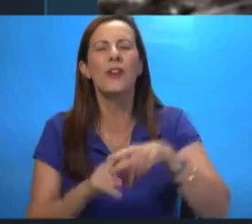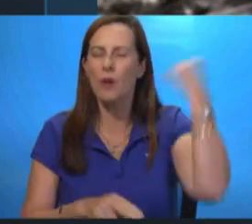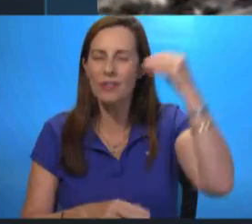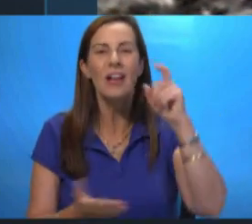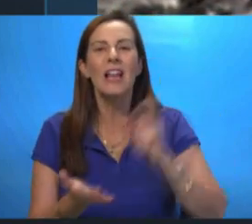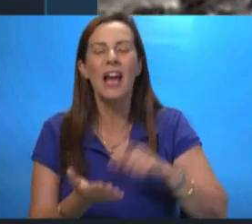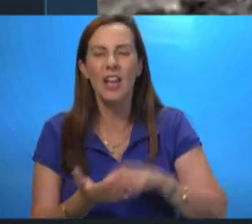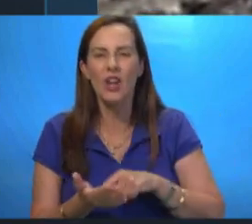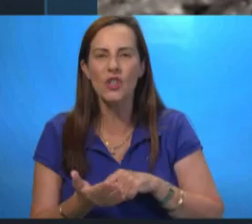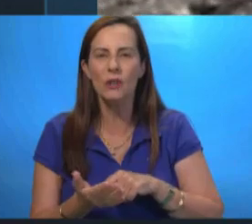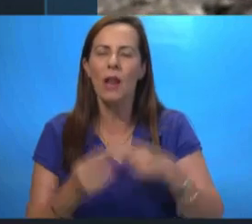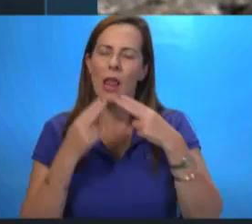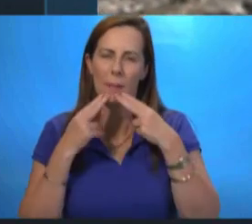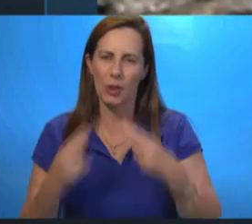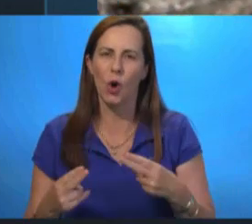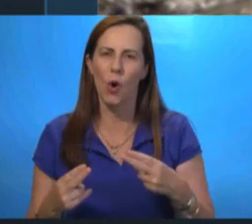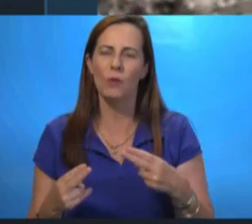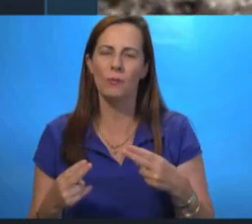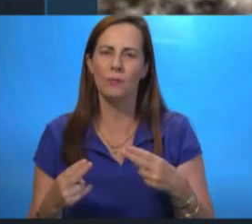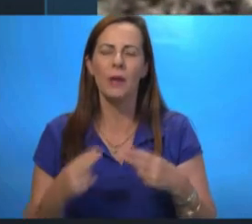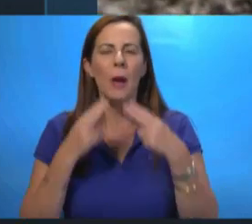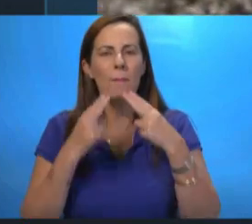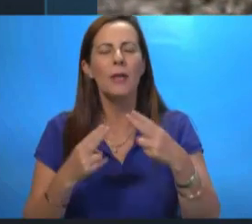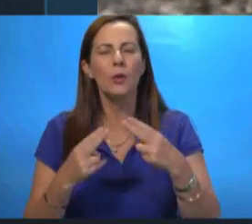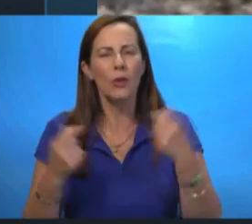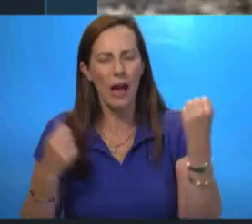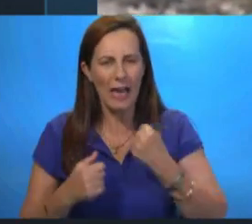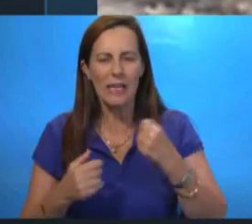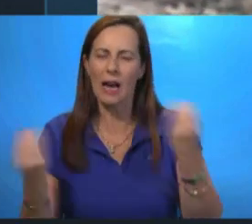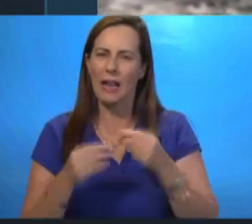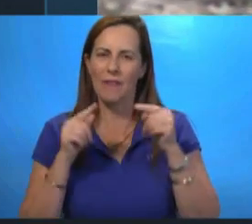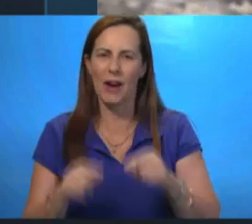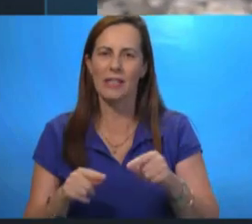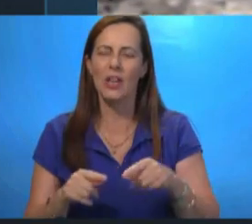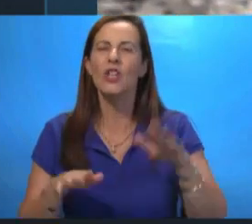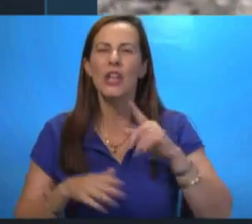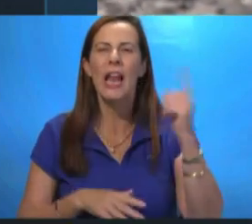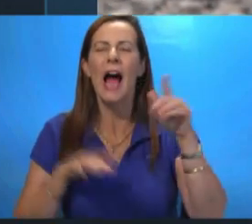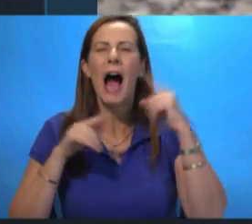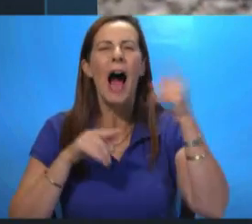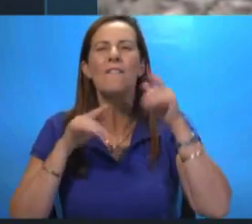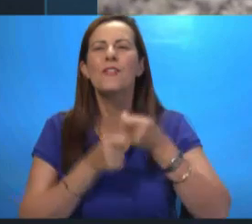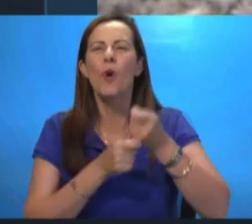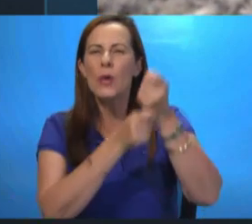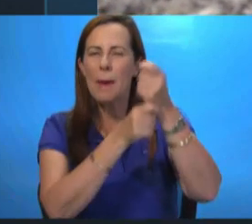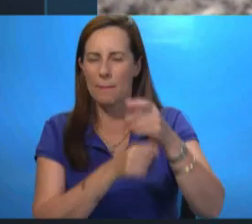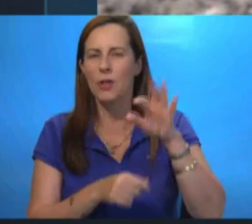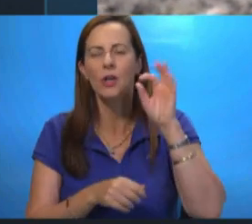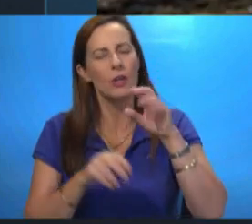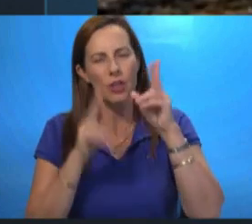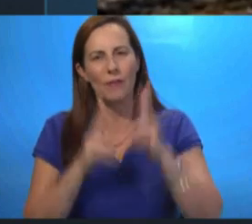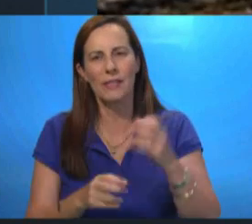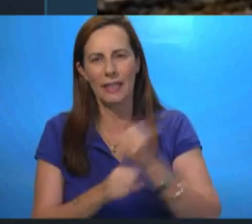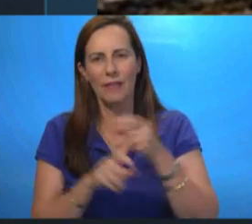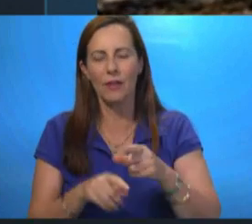היא לפתרון נזק, פתרון הרמטי לעניין הזה של עפיפוני הטרור שימגר את התופעה הזאת. ובשעה